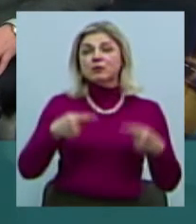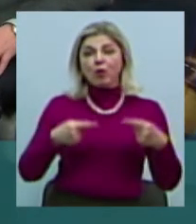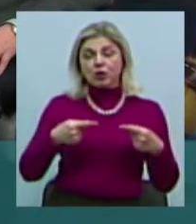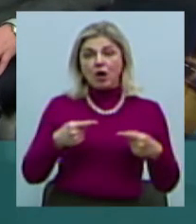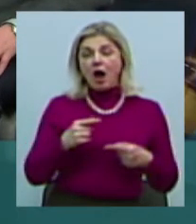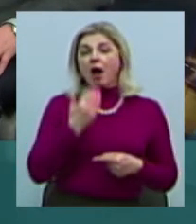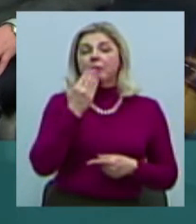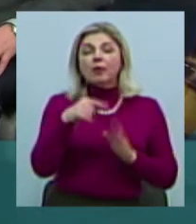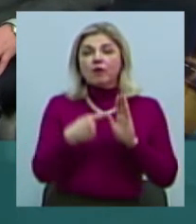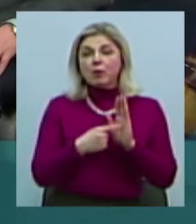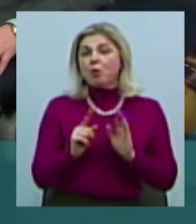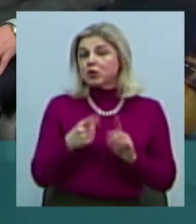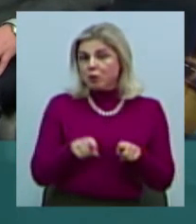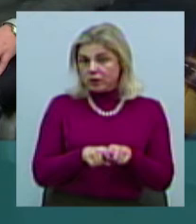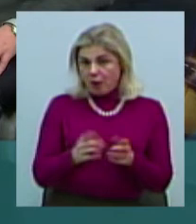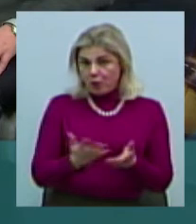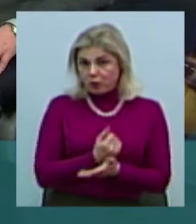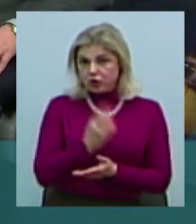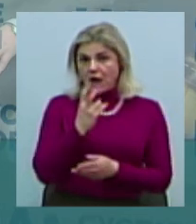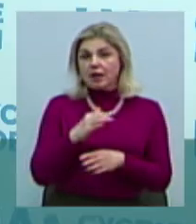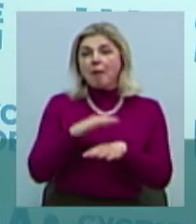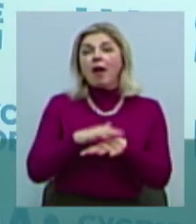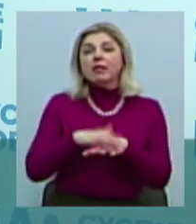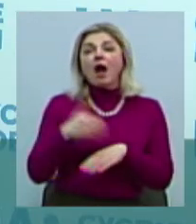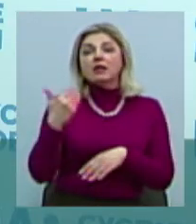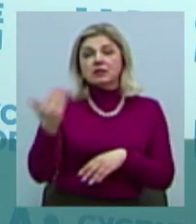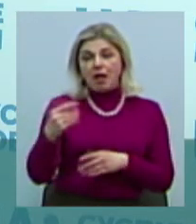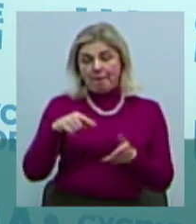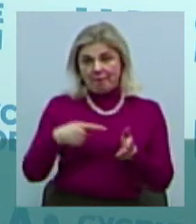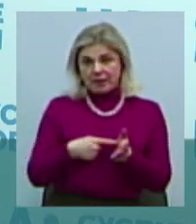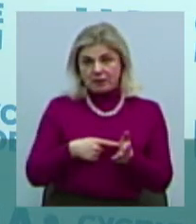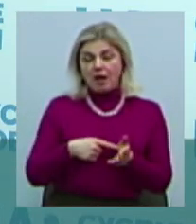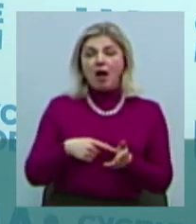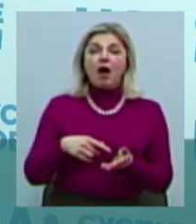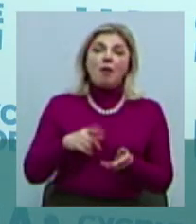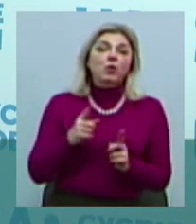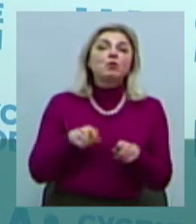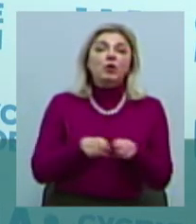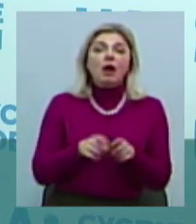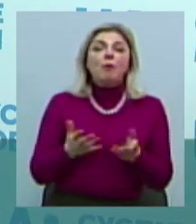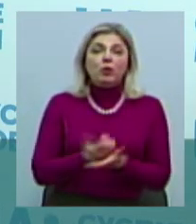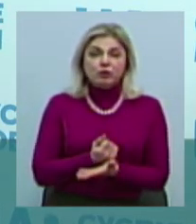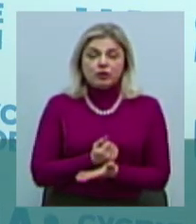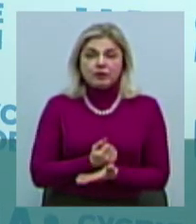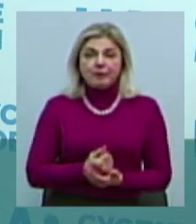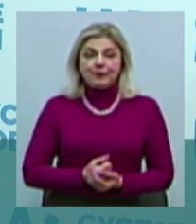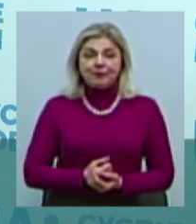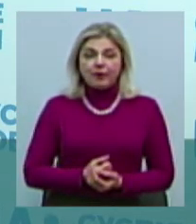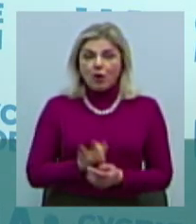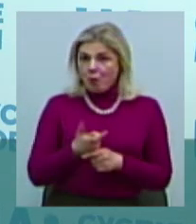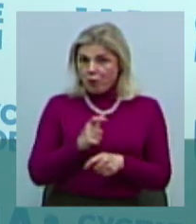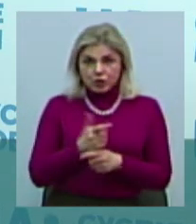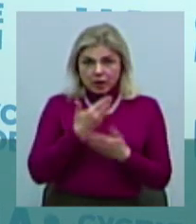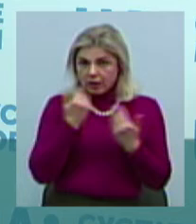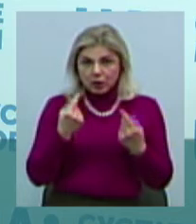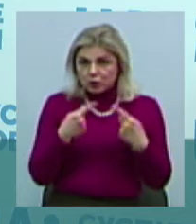так сталося, що міст на балансі міста, дорожнє покриття на балансі служби автодоріг? Да. Більше немає ніяких